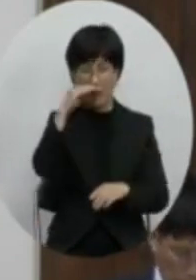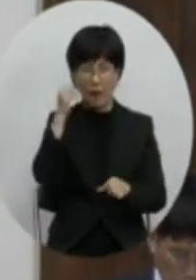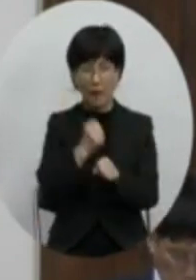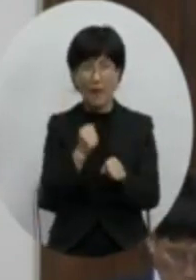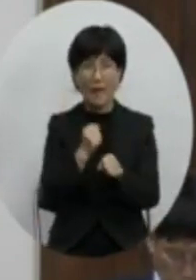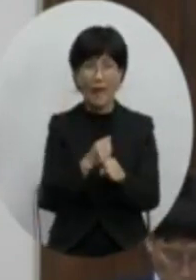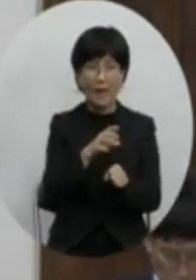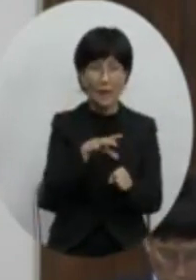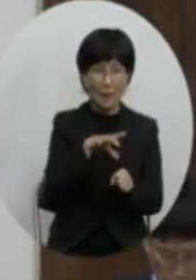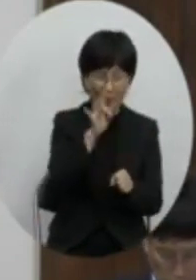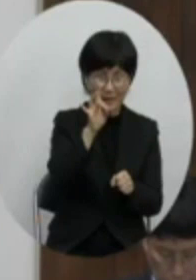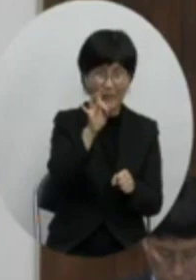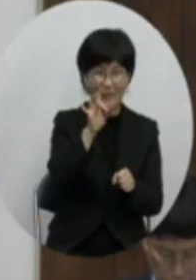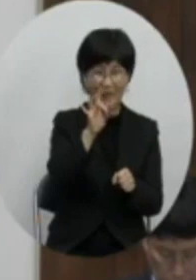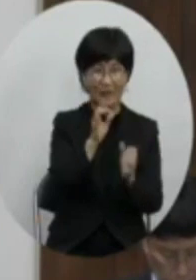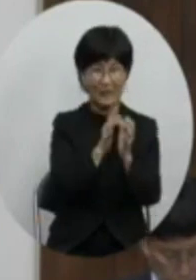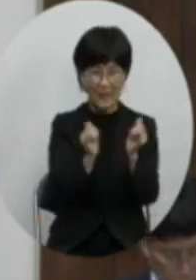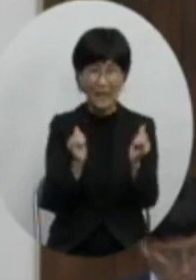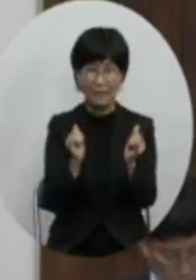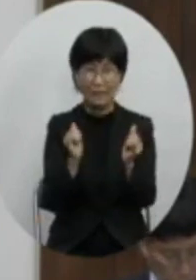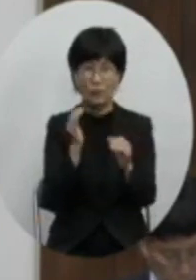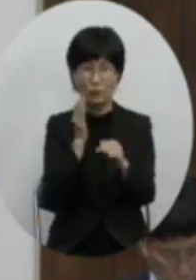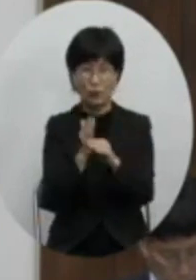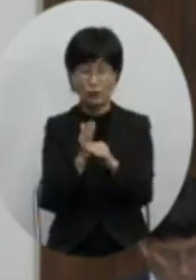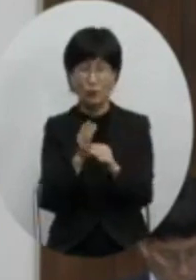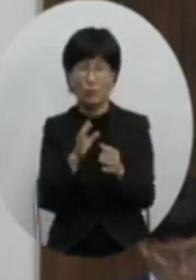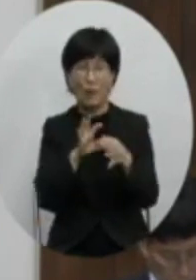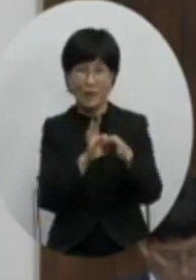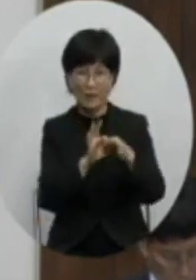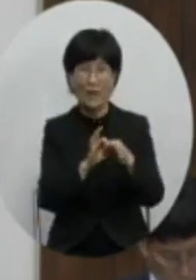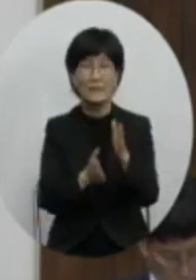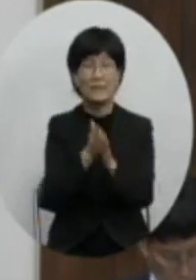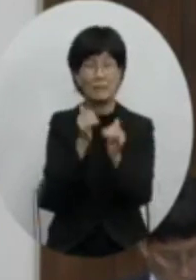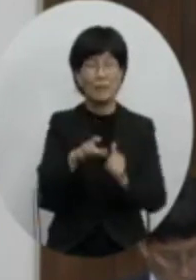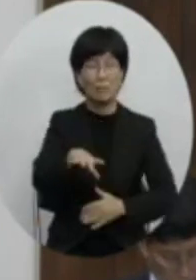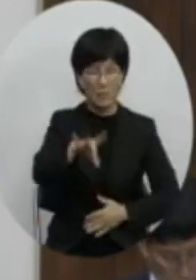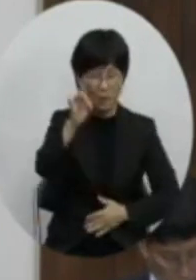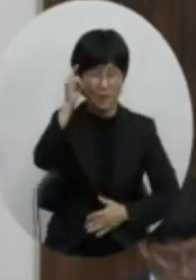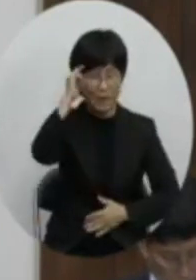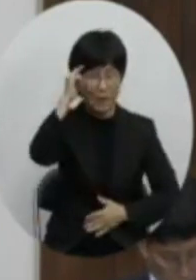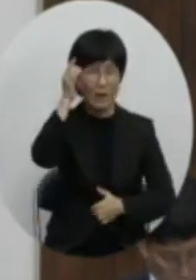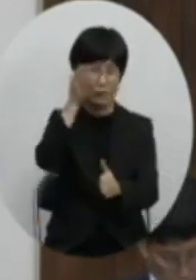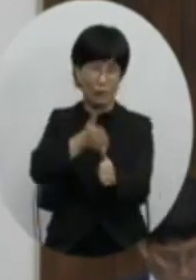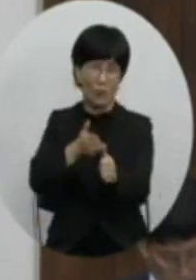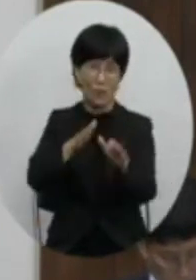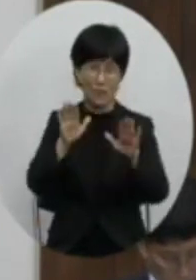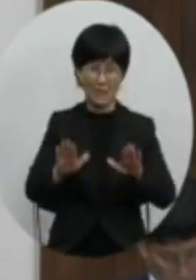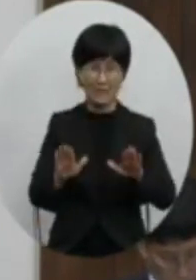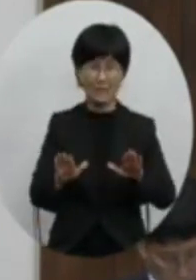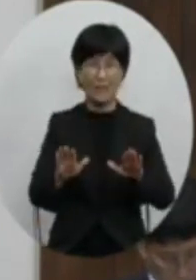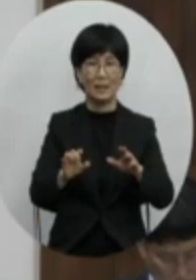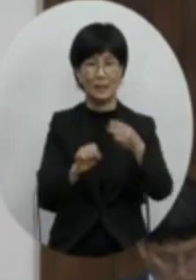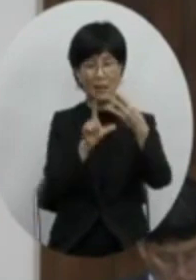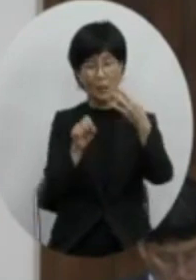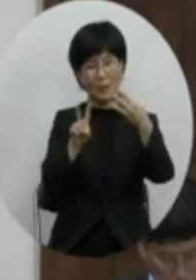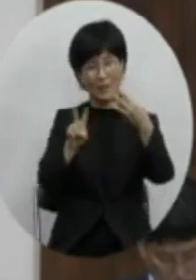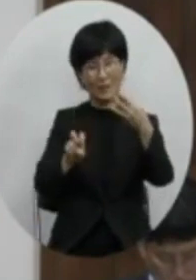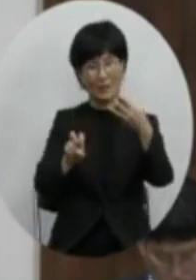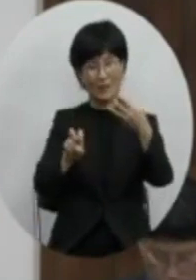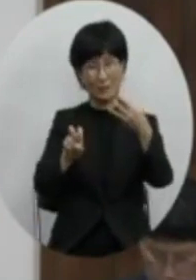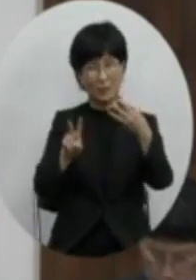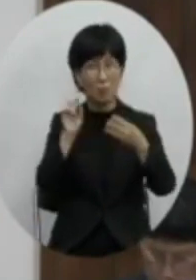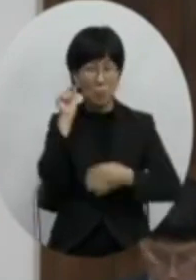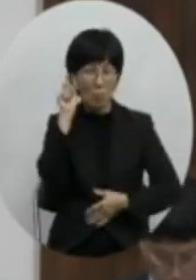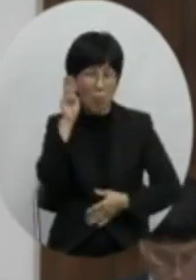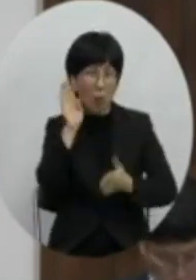정신으로 시민의 이익만을 생각해 주실 것을 다시 한번 당부드립니다. 이제 3월 21일 며칠